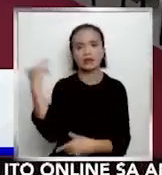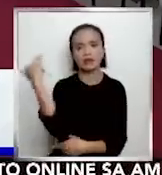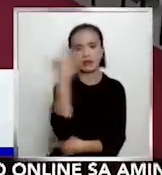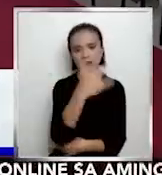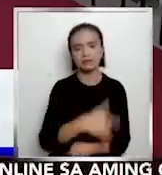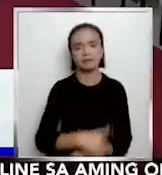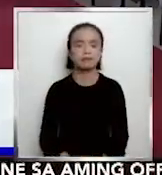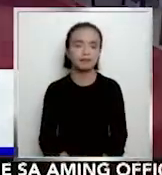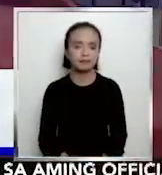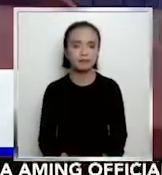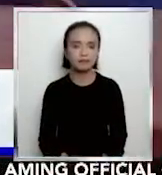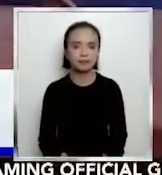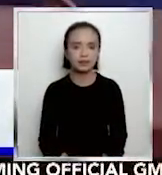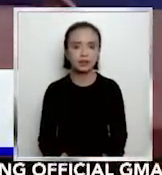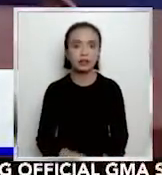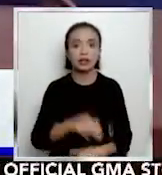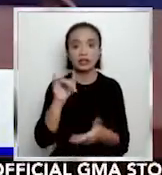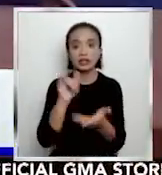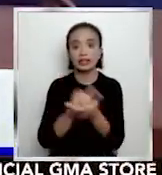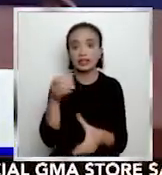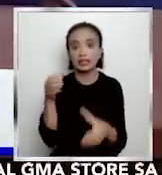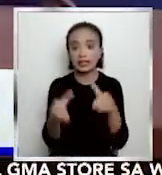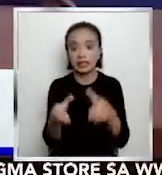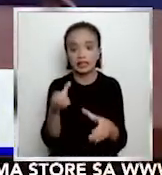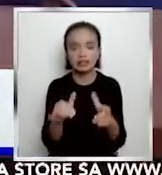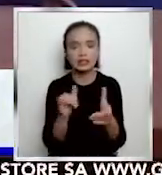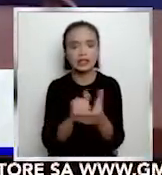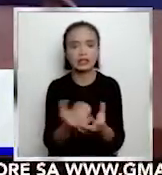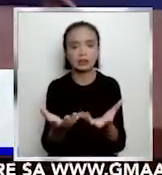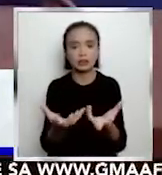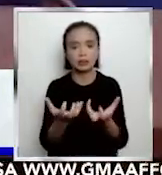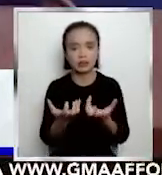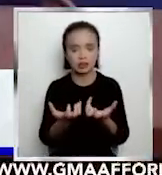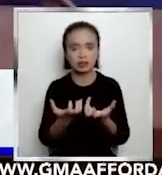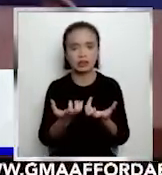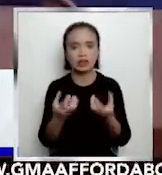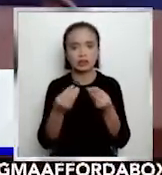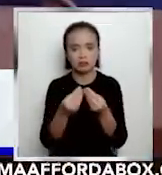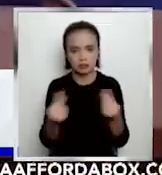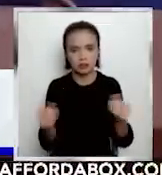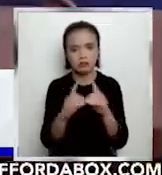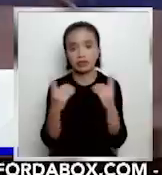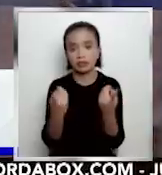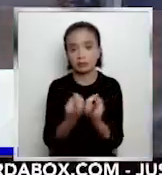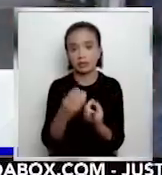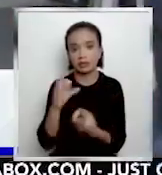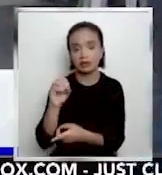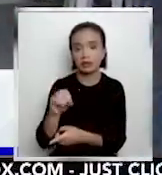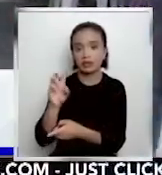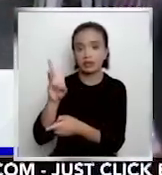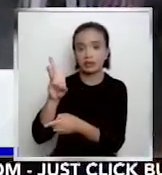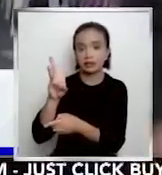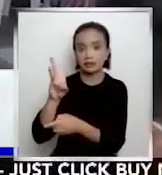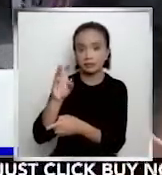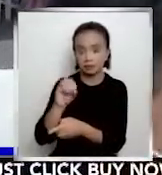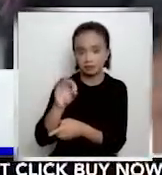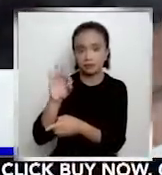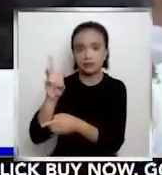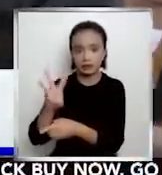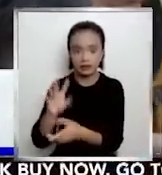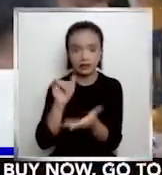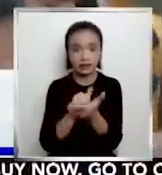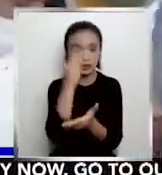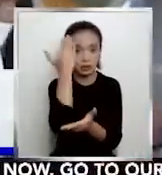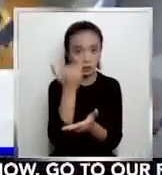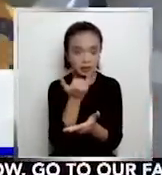karanasang gaya raw nito ang nais ng matuldukan ng Department of Migrant Workers o DMW. Kaya naman sa tulong ng iba pang